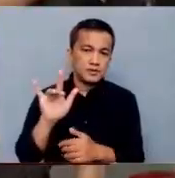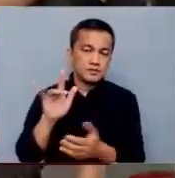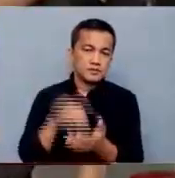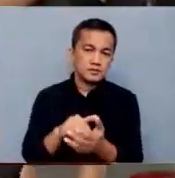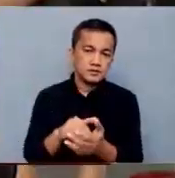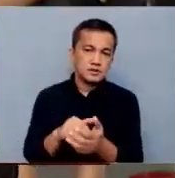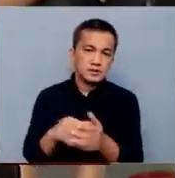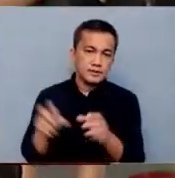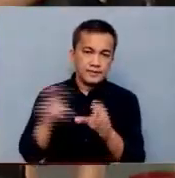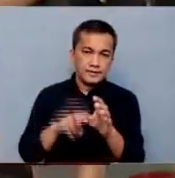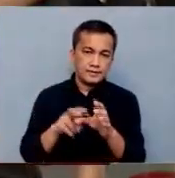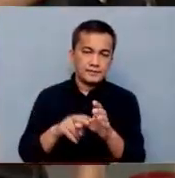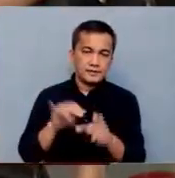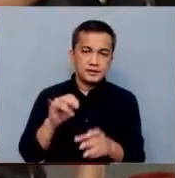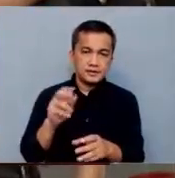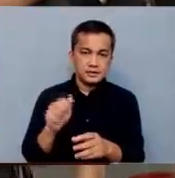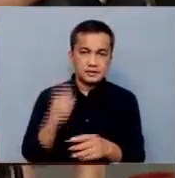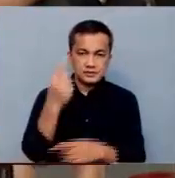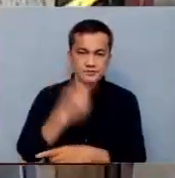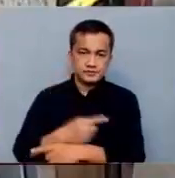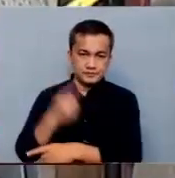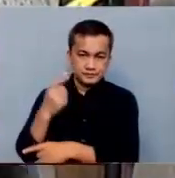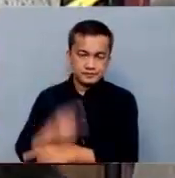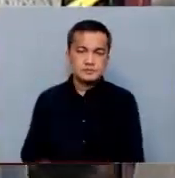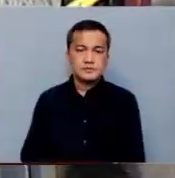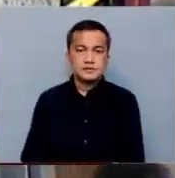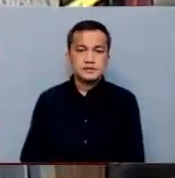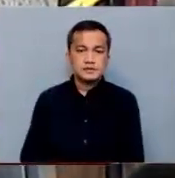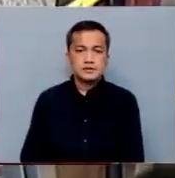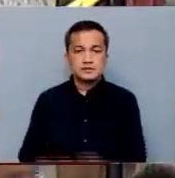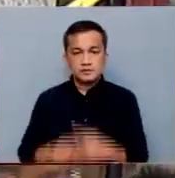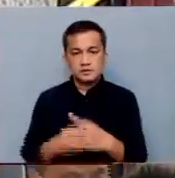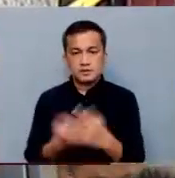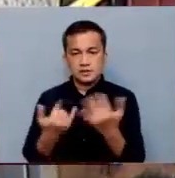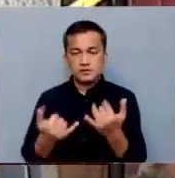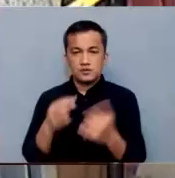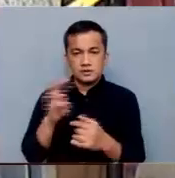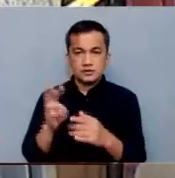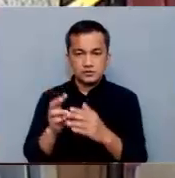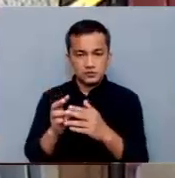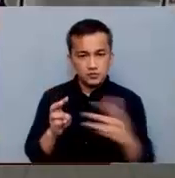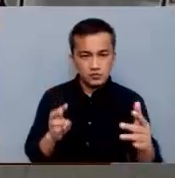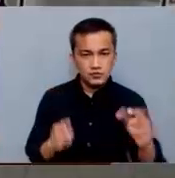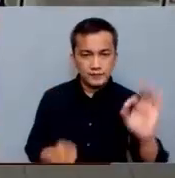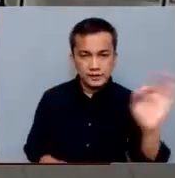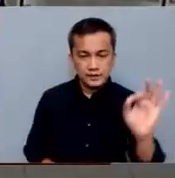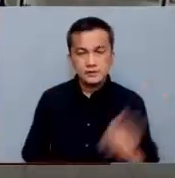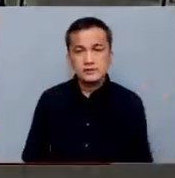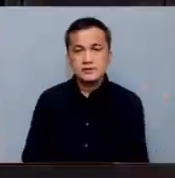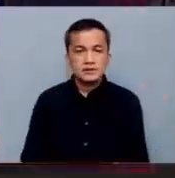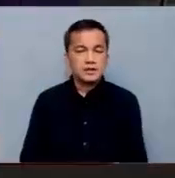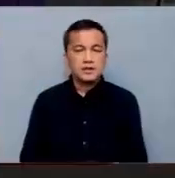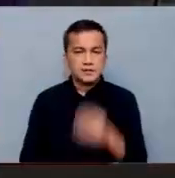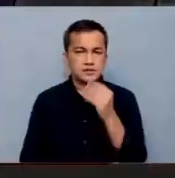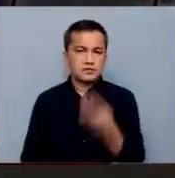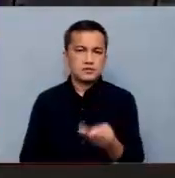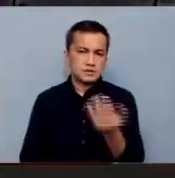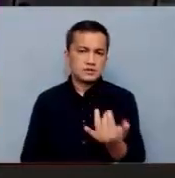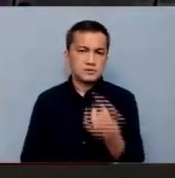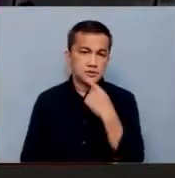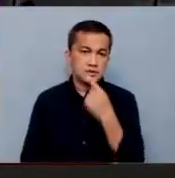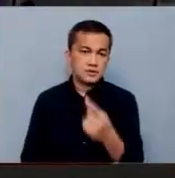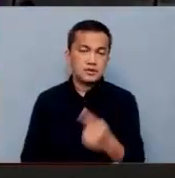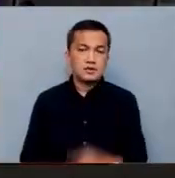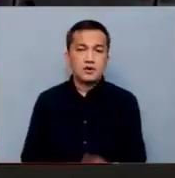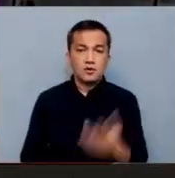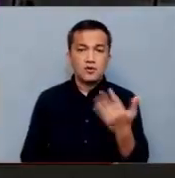pasahero sa NAIA kada araw mula ngayong Merkules hanggang sa Biyernes. Pero mas kakaunti na raw yan dahil mas marami na